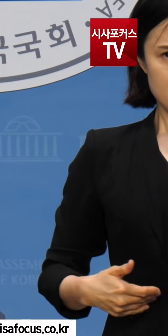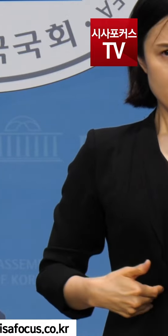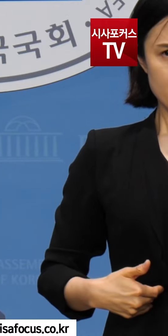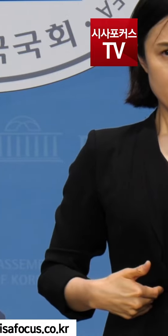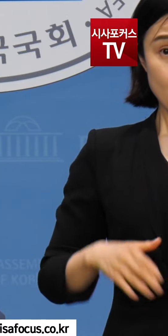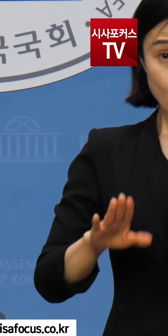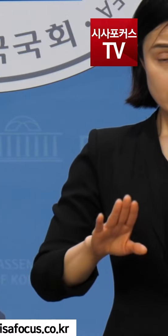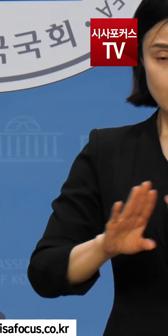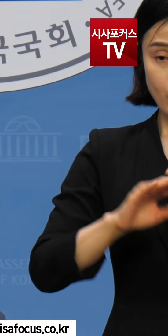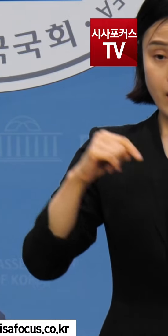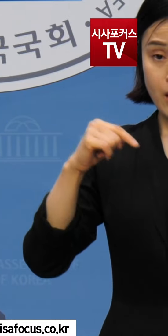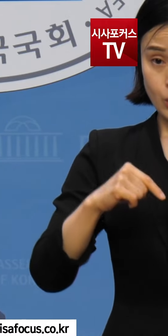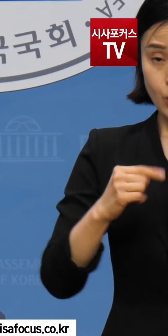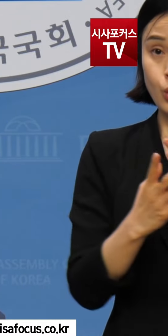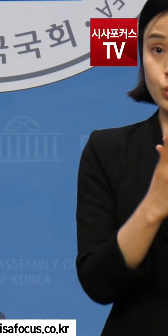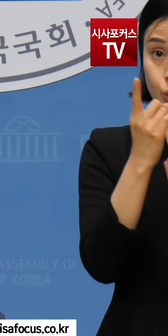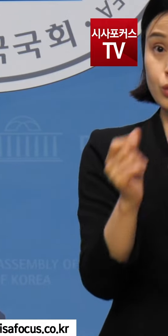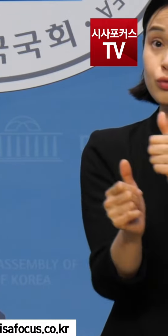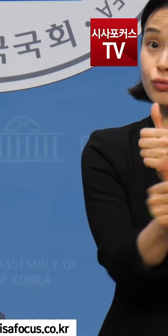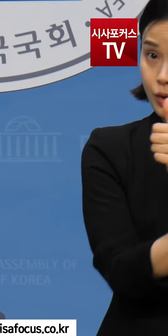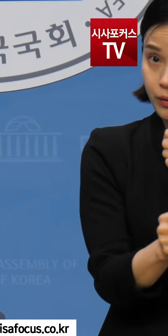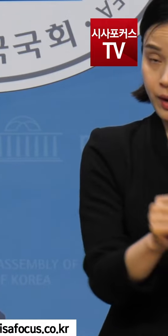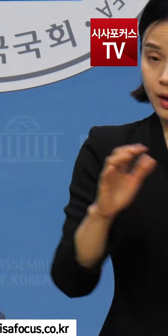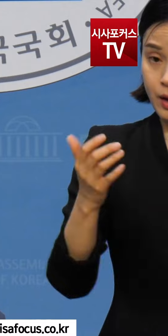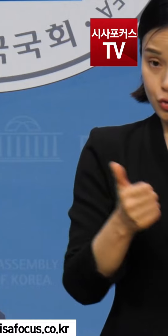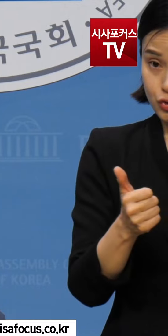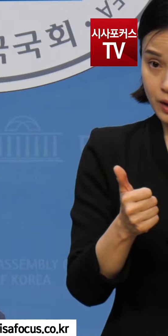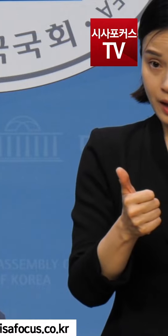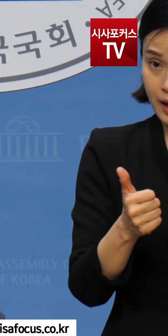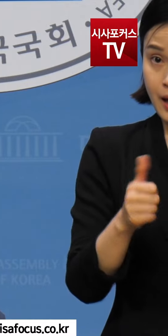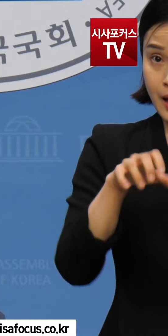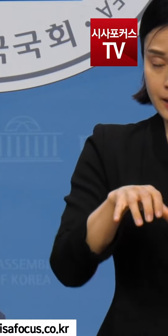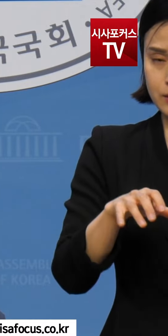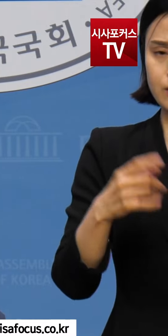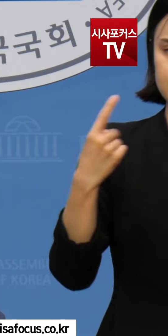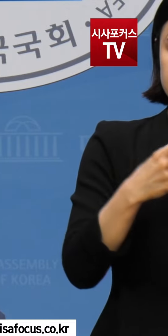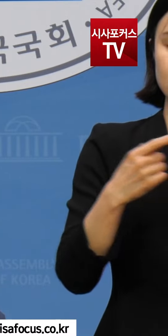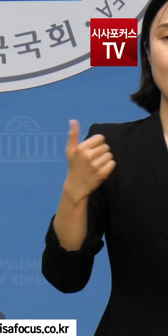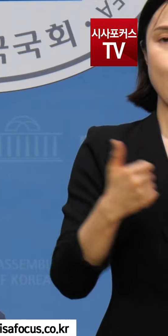외교통일위원회가 국회 개원 이후 첫 회의를 한다고 합니다.